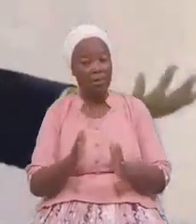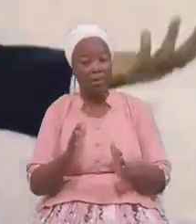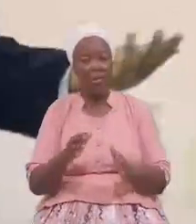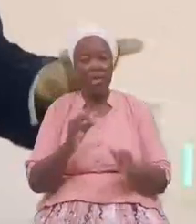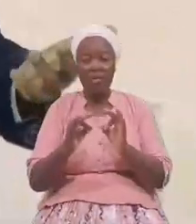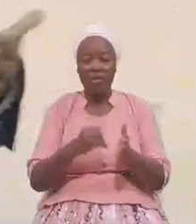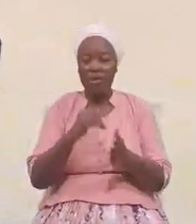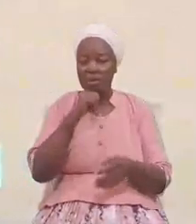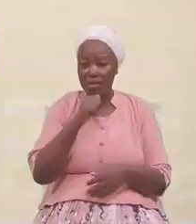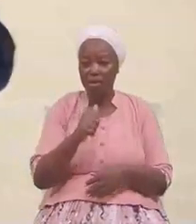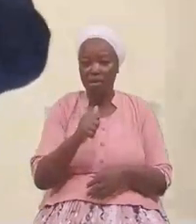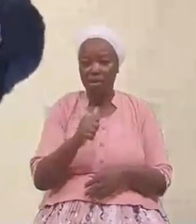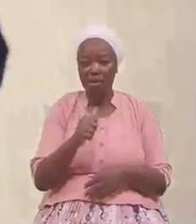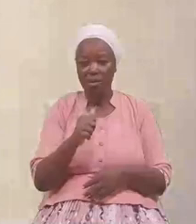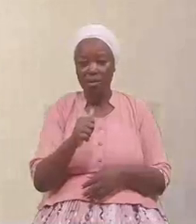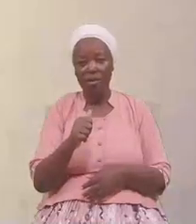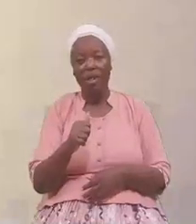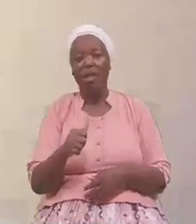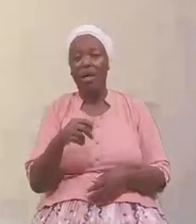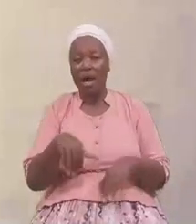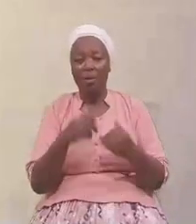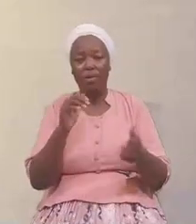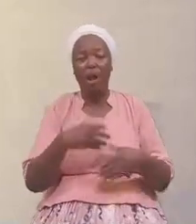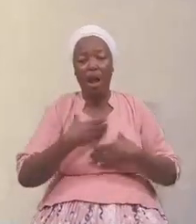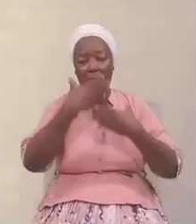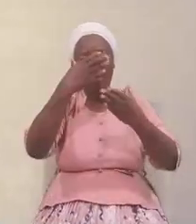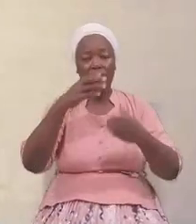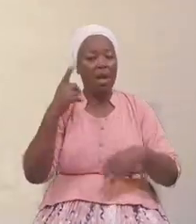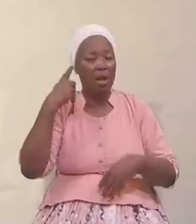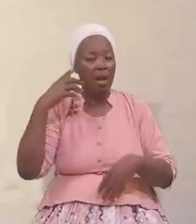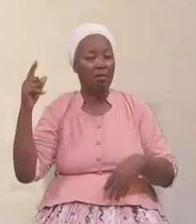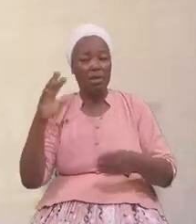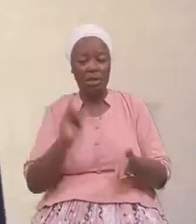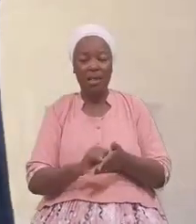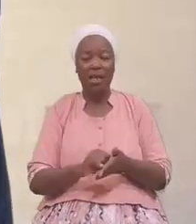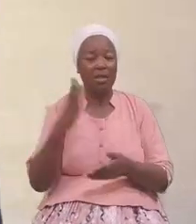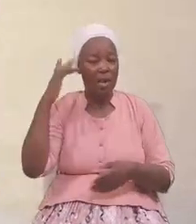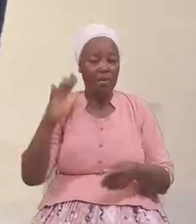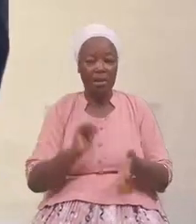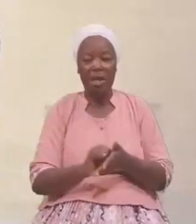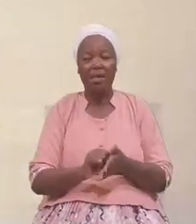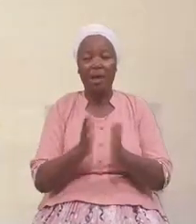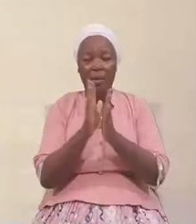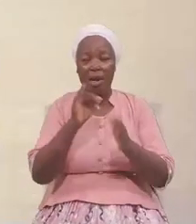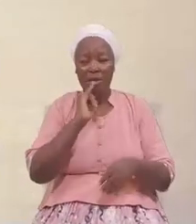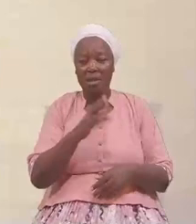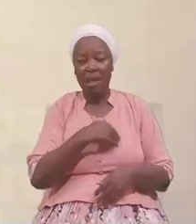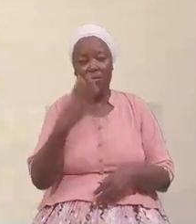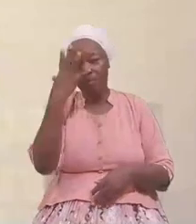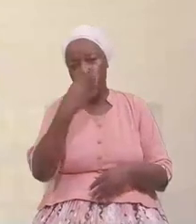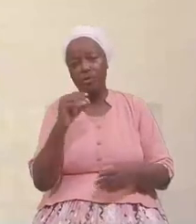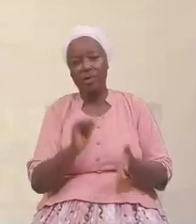Ce n'est pas le bruit de la prière qui est le problème. Ce n'est pas la beauté de la prière. Ça peut